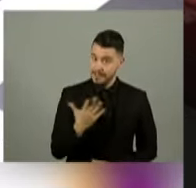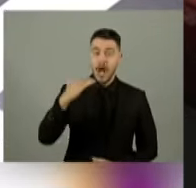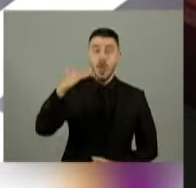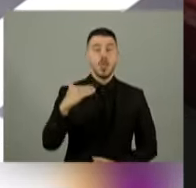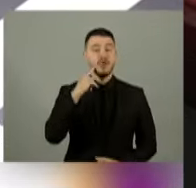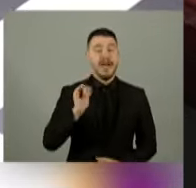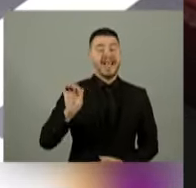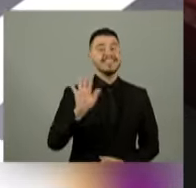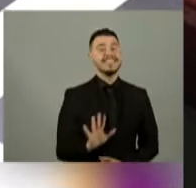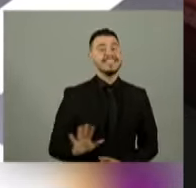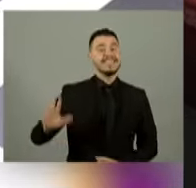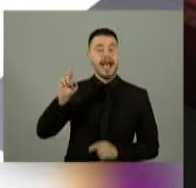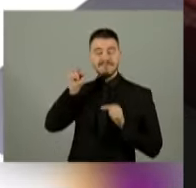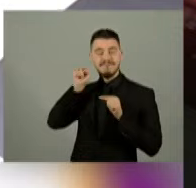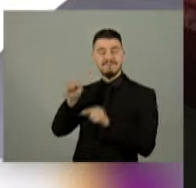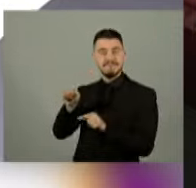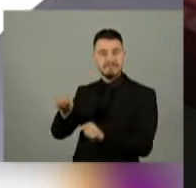τον αμφισβητήσει.